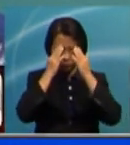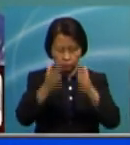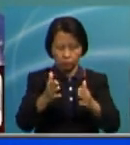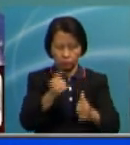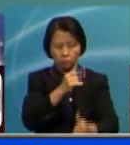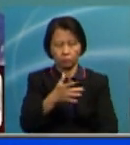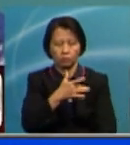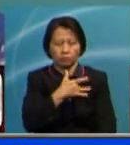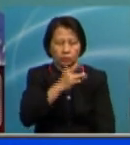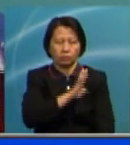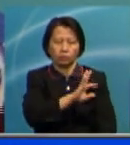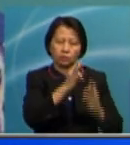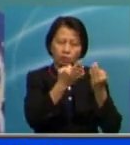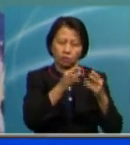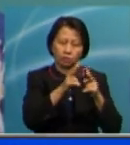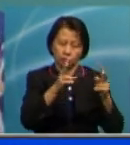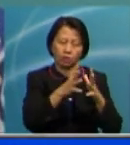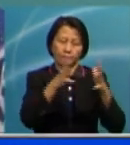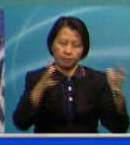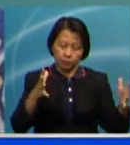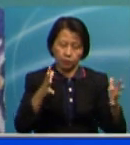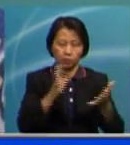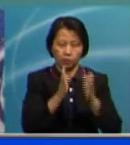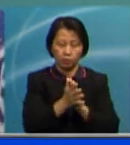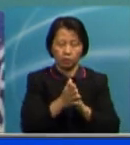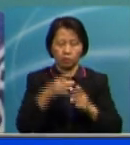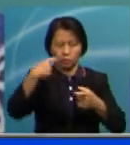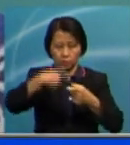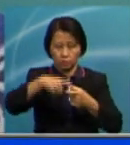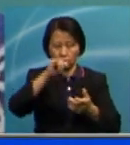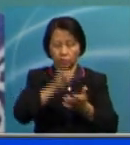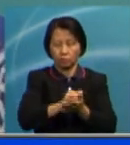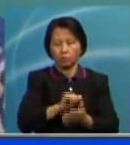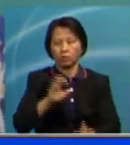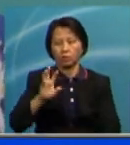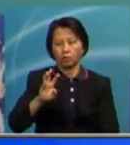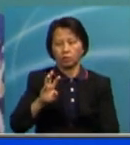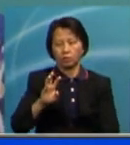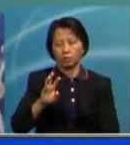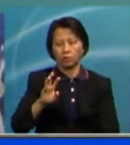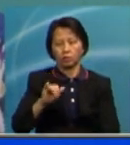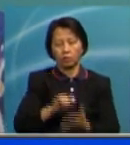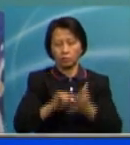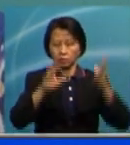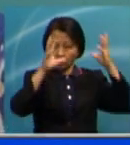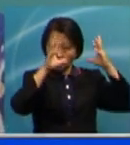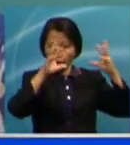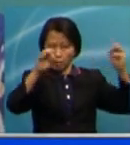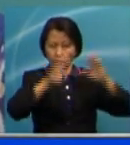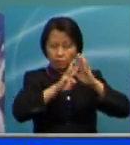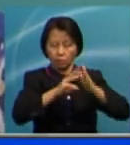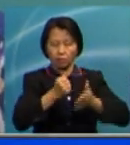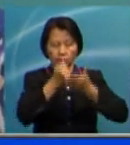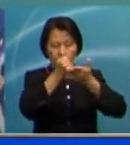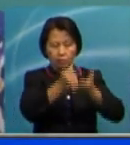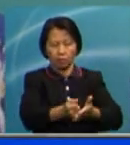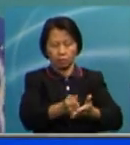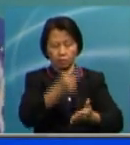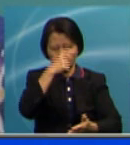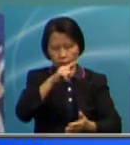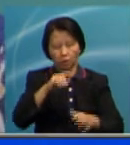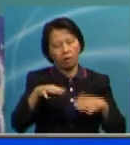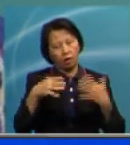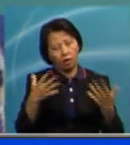sensitivity mereka itu sangat besar ya jadi dalam kaitan ini ass itu membantu Malaysian Airways untuk